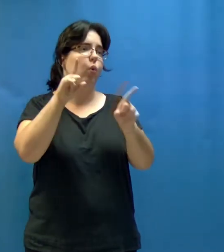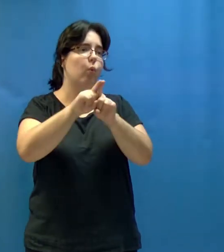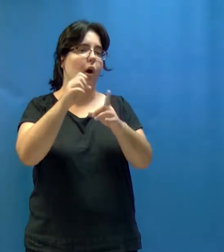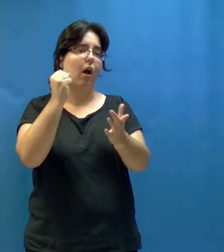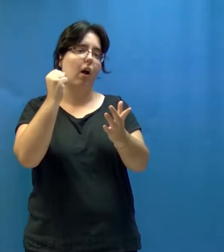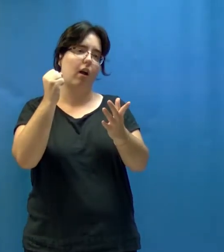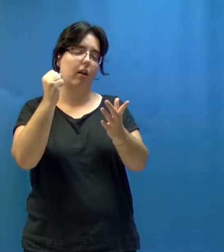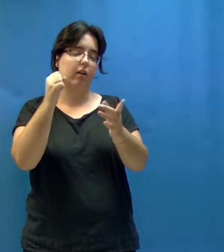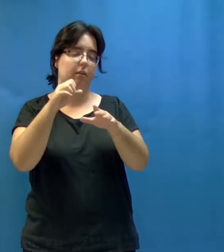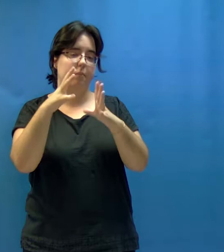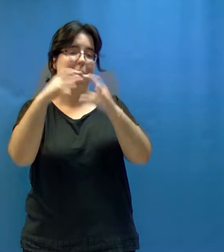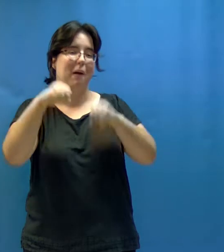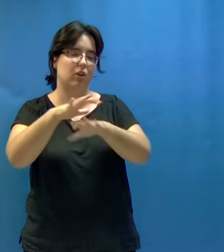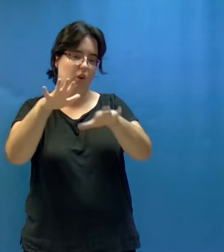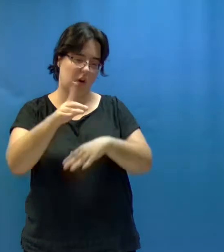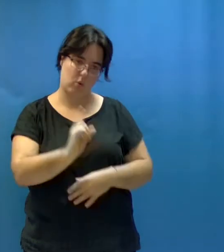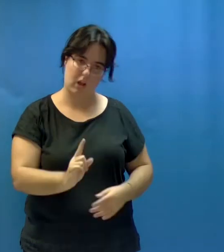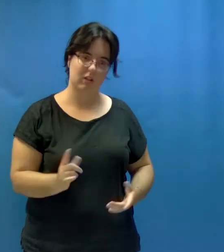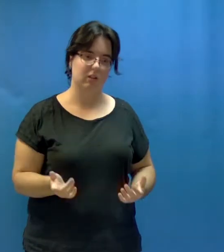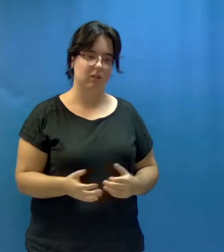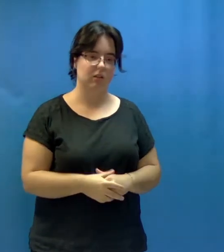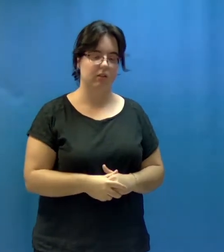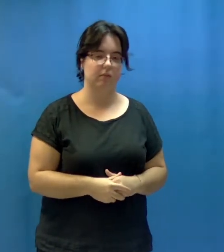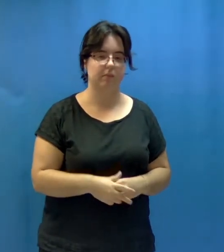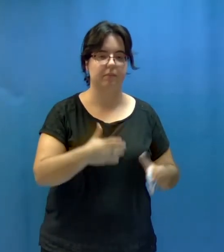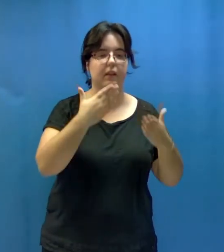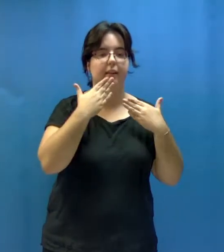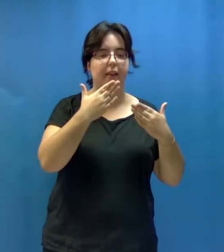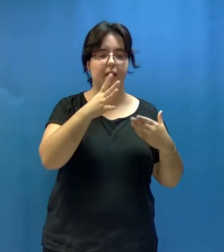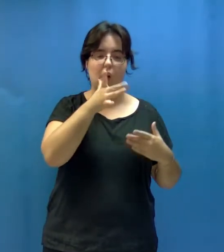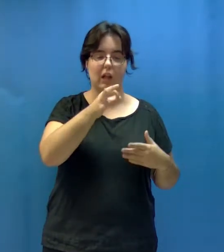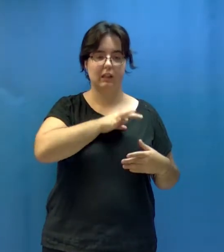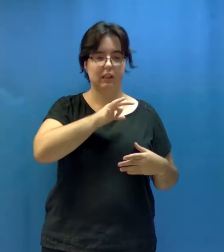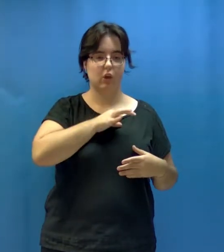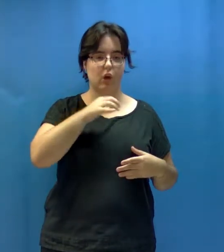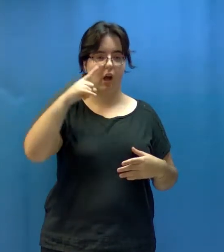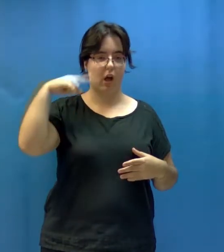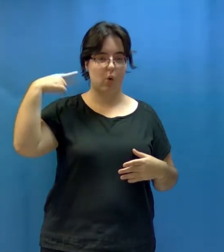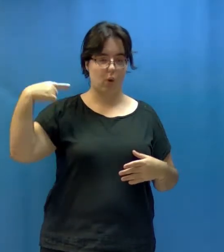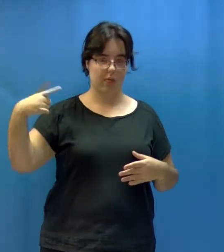Moltes gràcies. Gràcies, senyor Vidal. Senyora Ruiz.